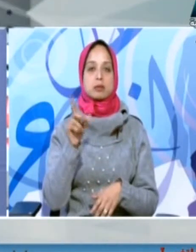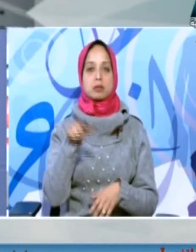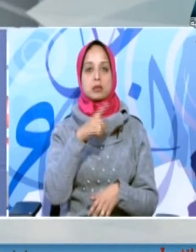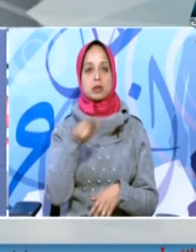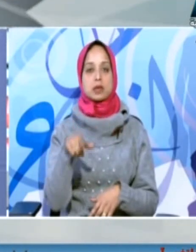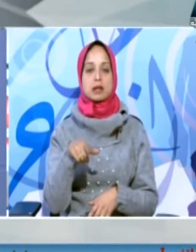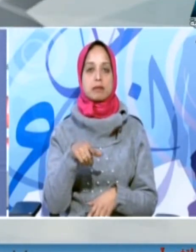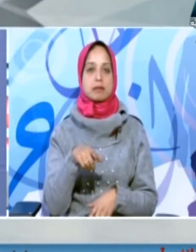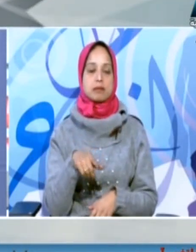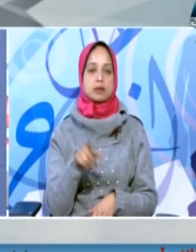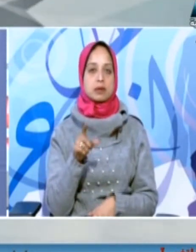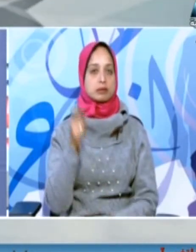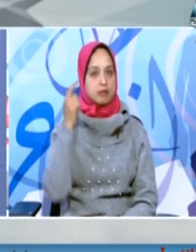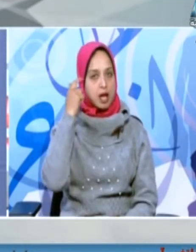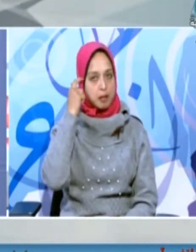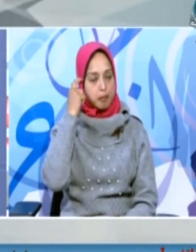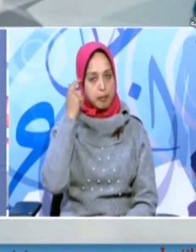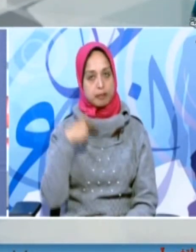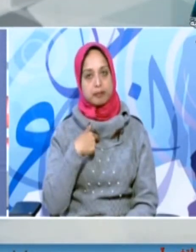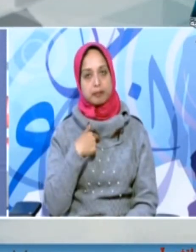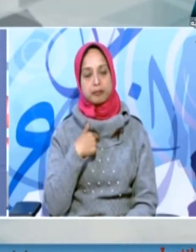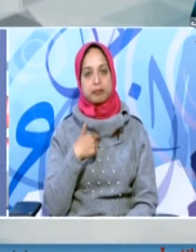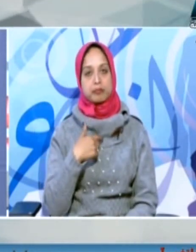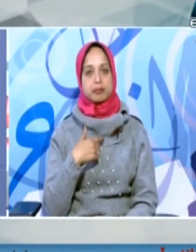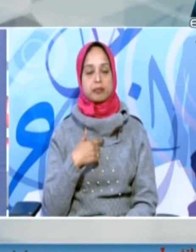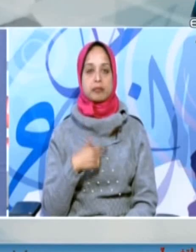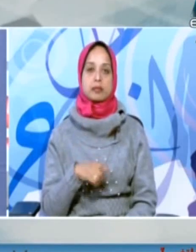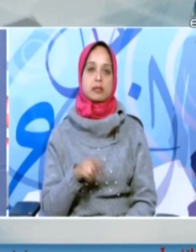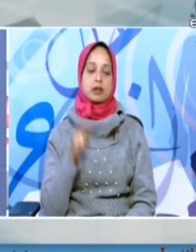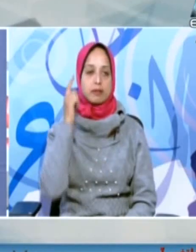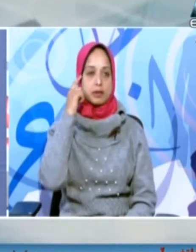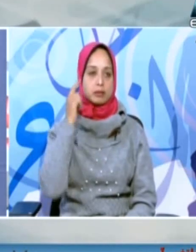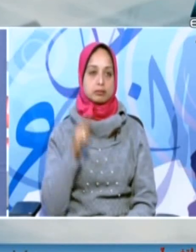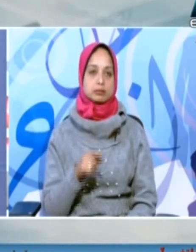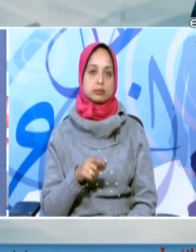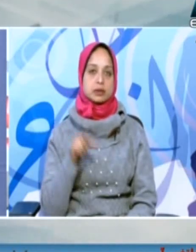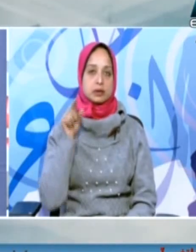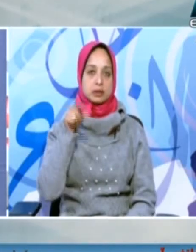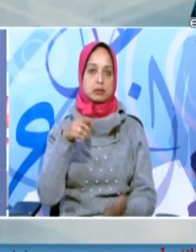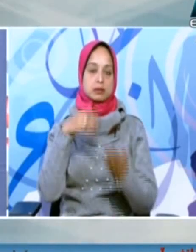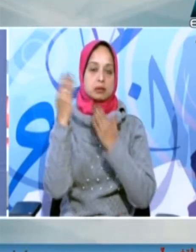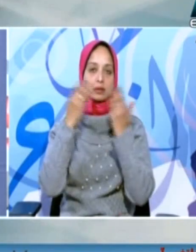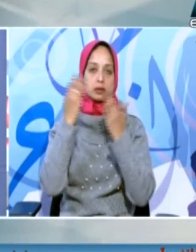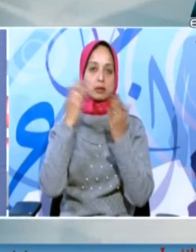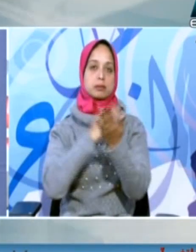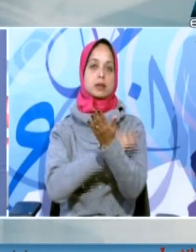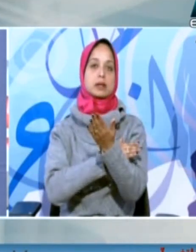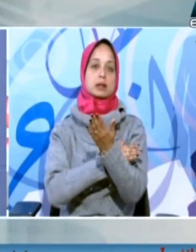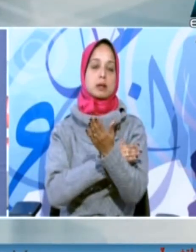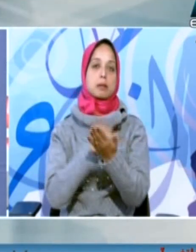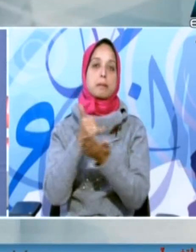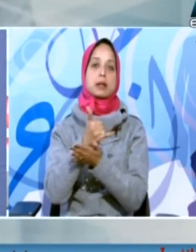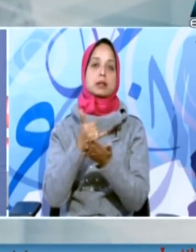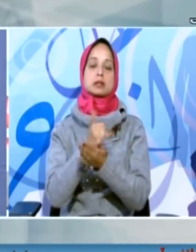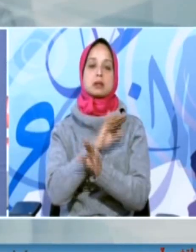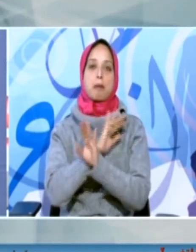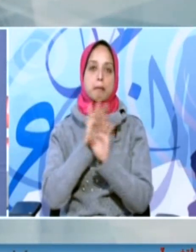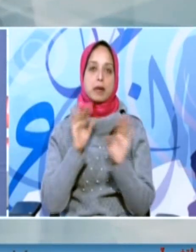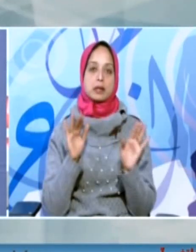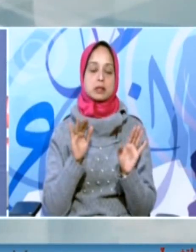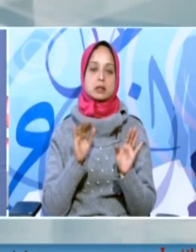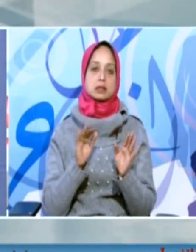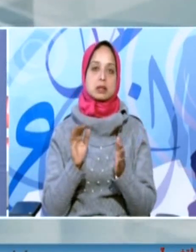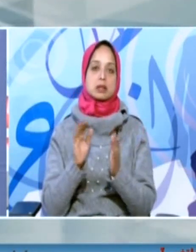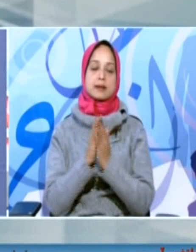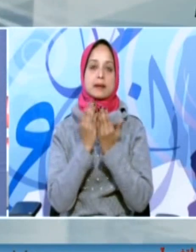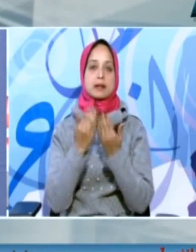فاهمني؟ تمام. انت معايا؟ معاك استاذ، معاك. انا عايزك تقرا من كتاب المدرسة، انا معاك، اقرا من كتاب المدرسة. ماشي، وكتاب